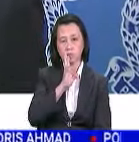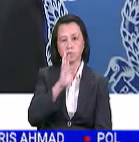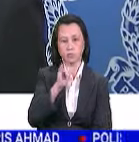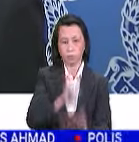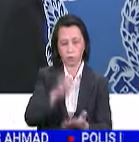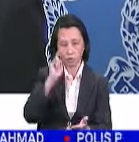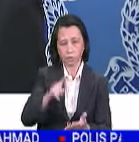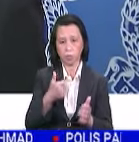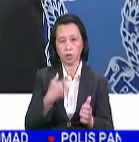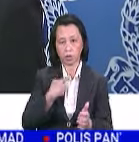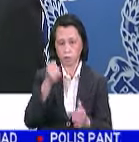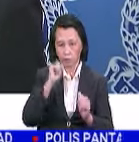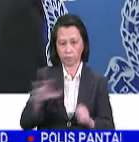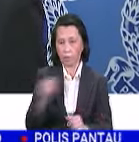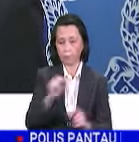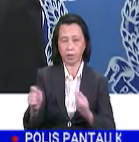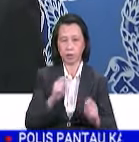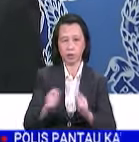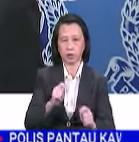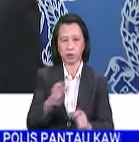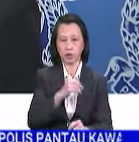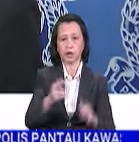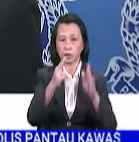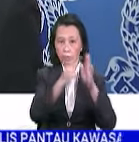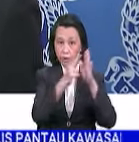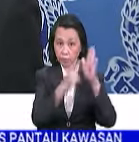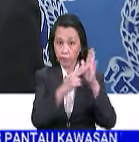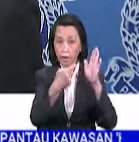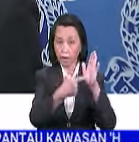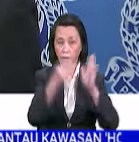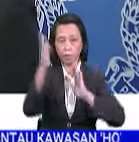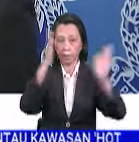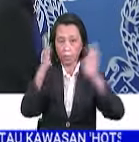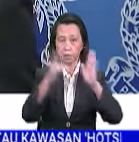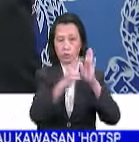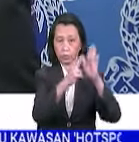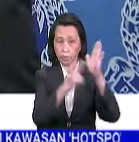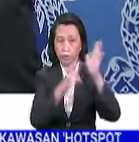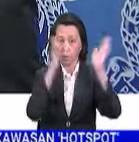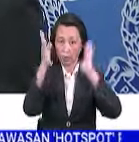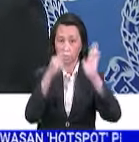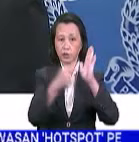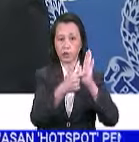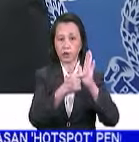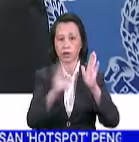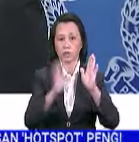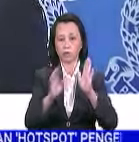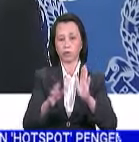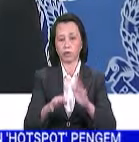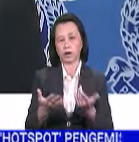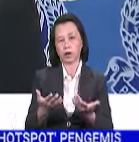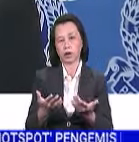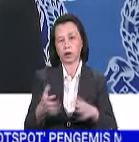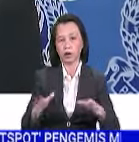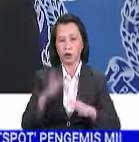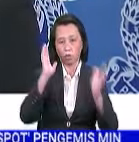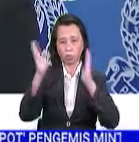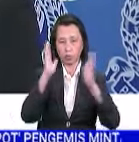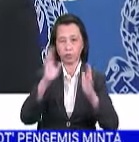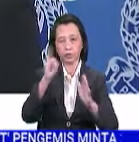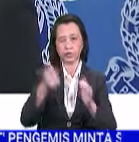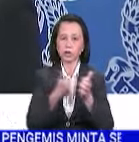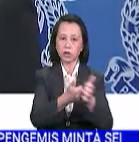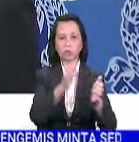itu memang kita boleh mengambil tindakan. Dan undang-undang ini, undang-undang di Malaysia ini bukan saja tertakluk kepada warga negara